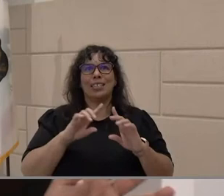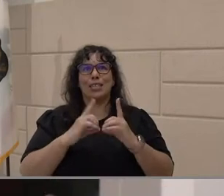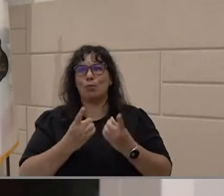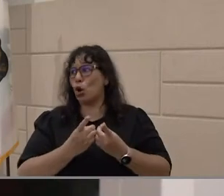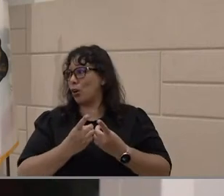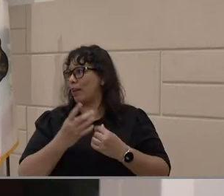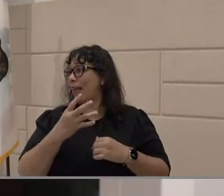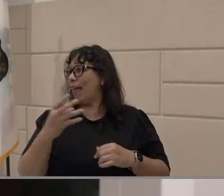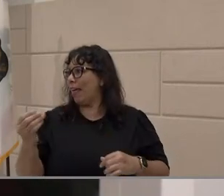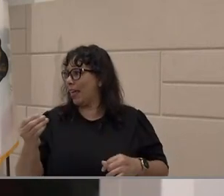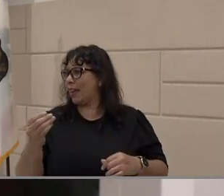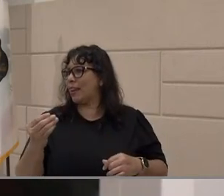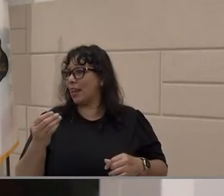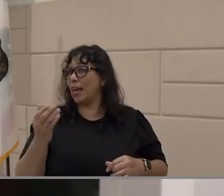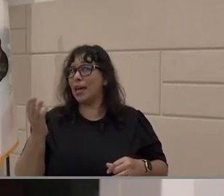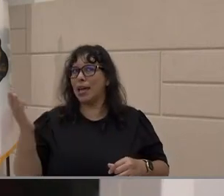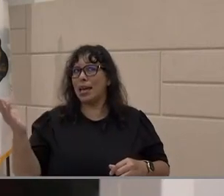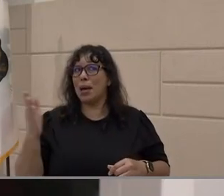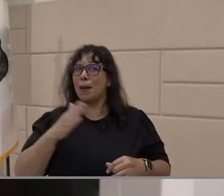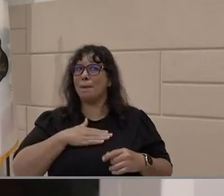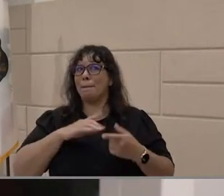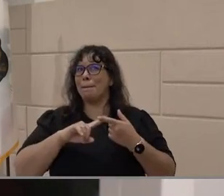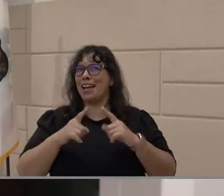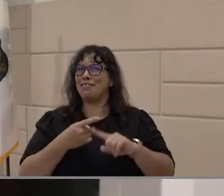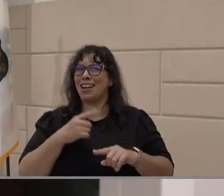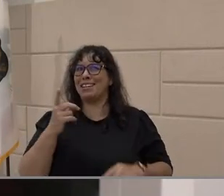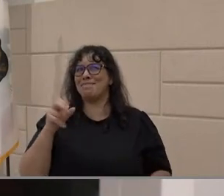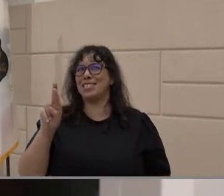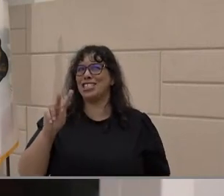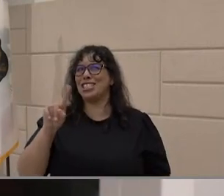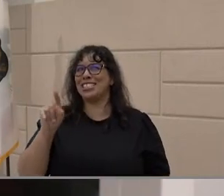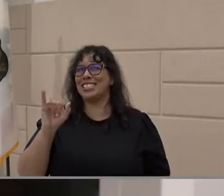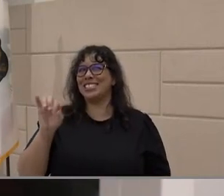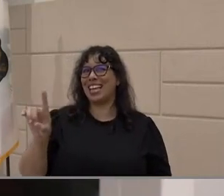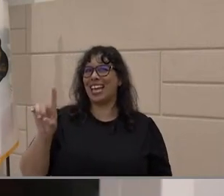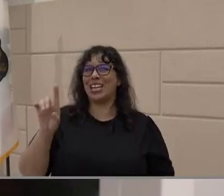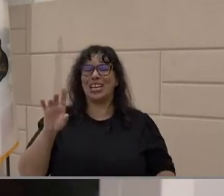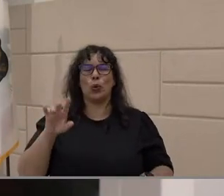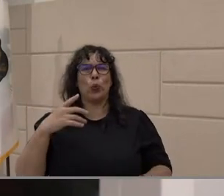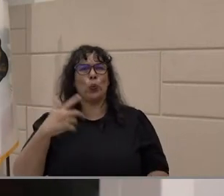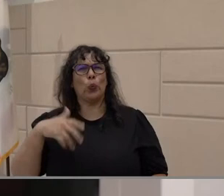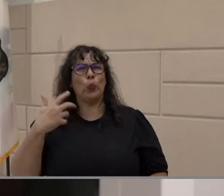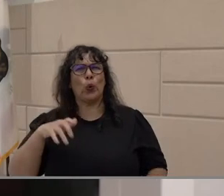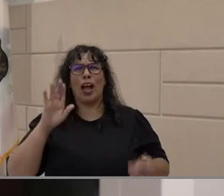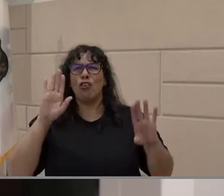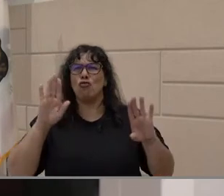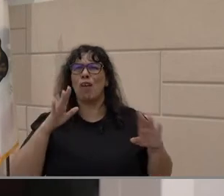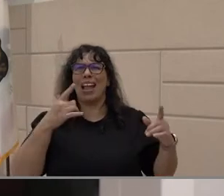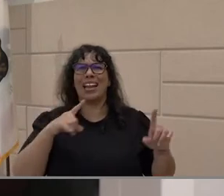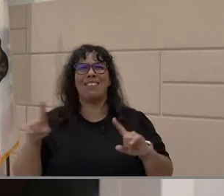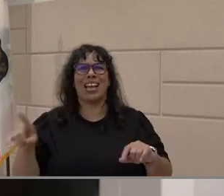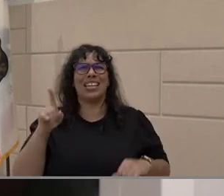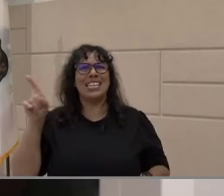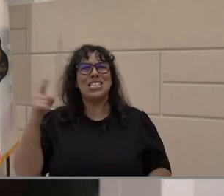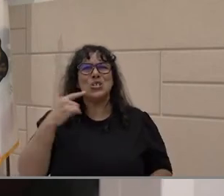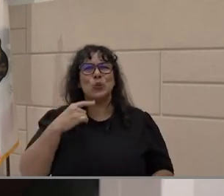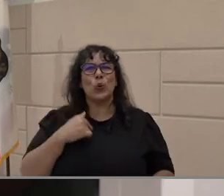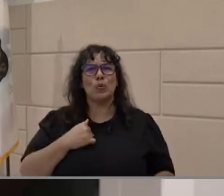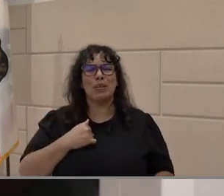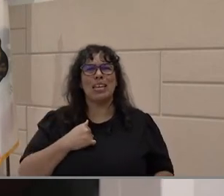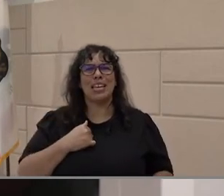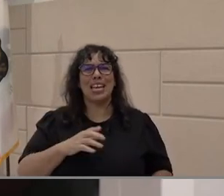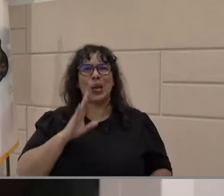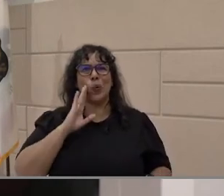កិច្ចការដែលយើងបានធ្វើពីសប្តាហ៍កន្លងមកនោះសូមអរគុណចំពោះលោក Zaid